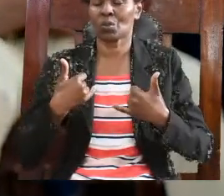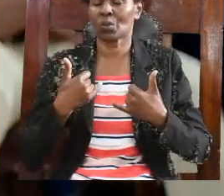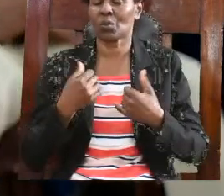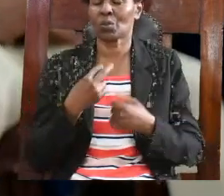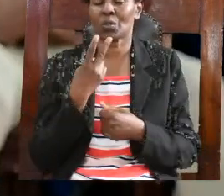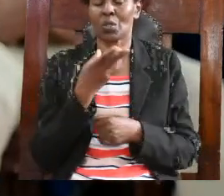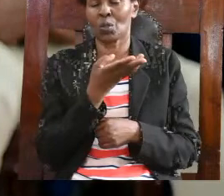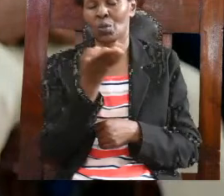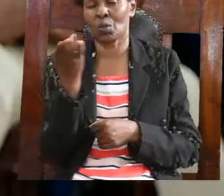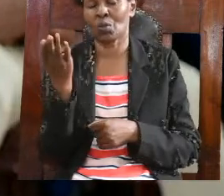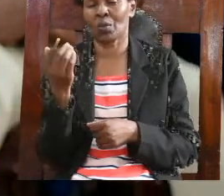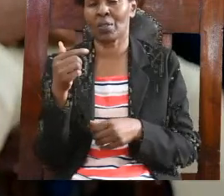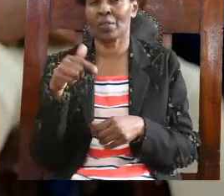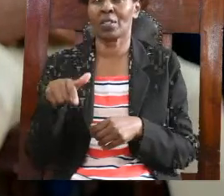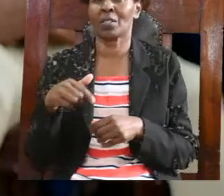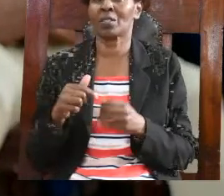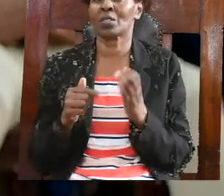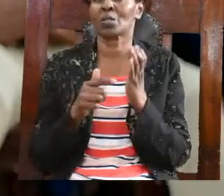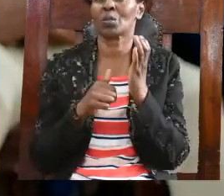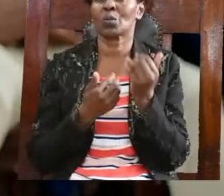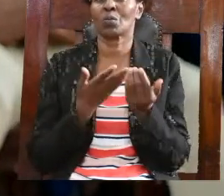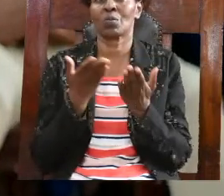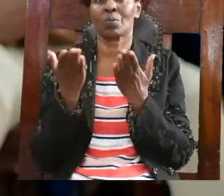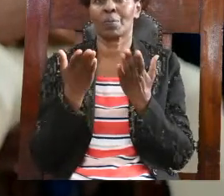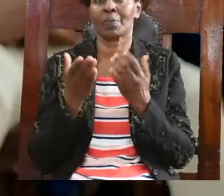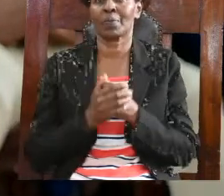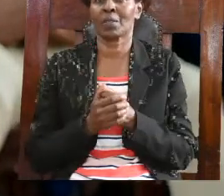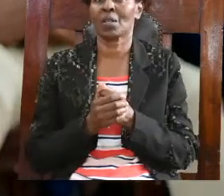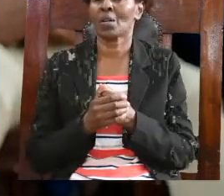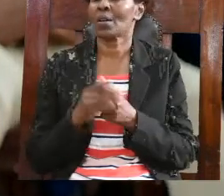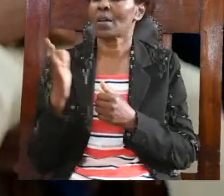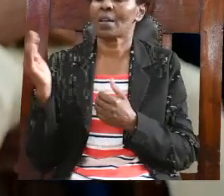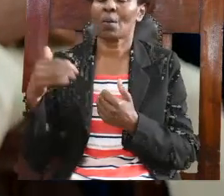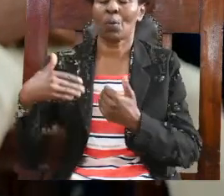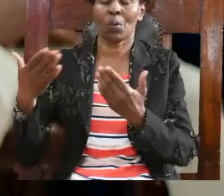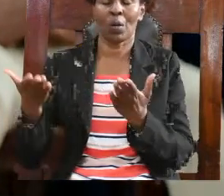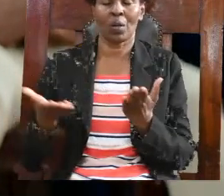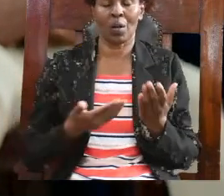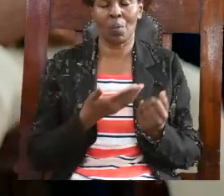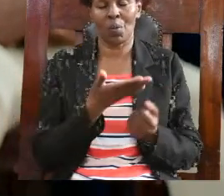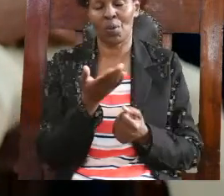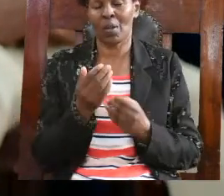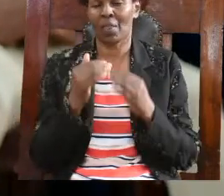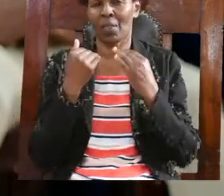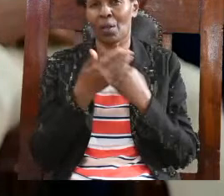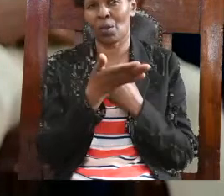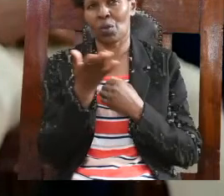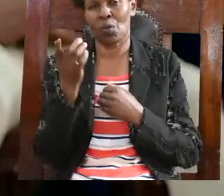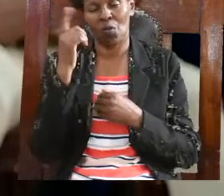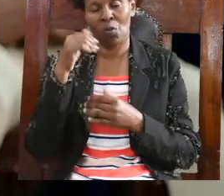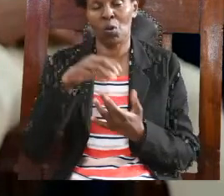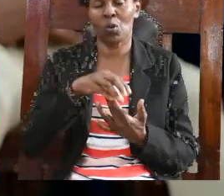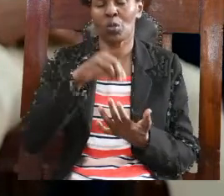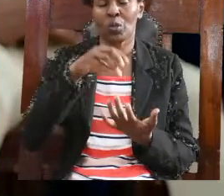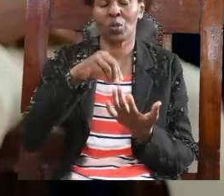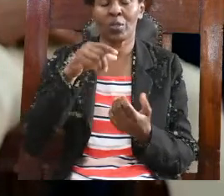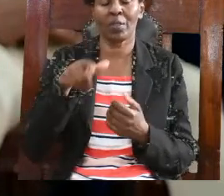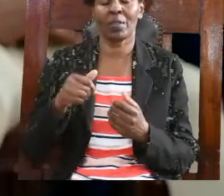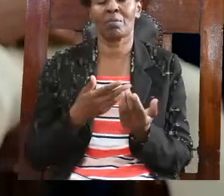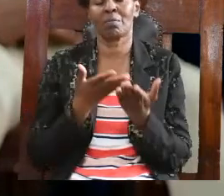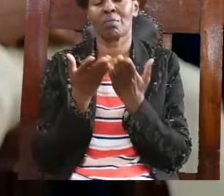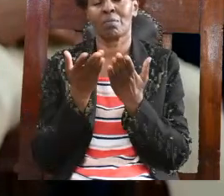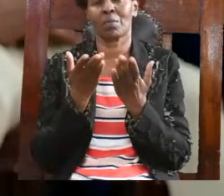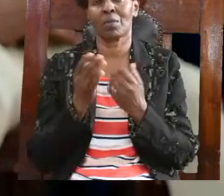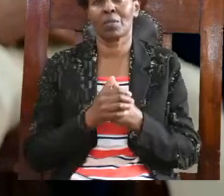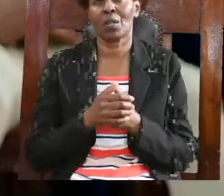tena katika ibada hii ya Kiswahili, na tunawakaribisha, tunawashukuru kwa kuchagua ibada hii.